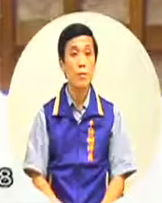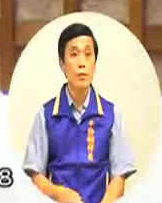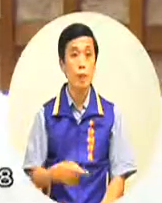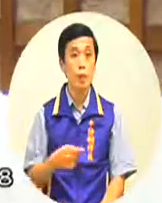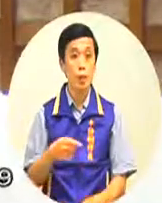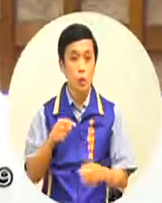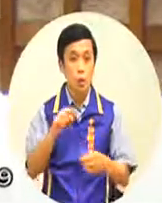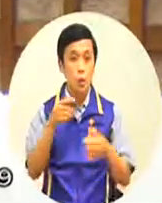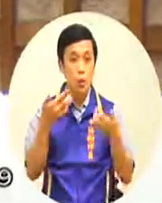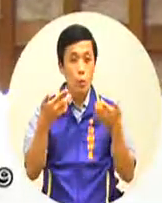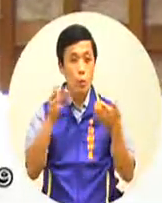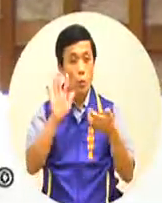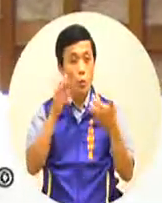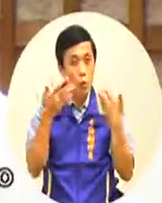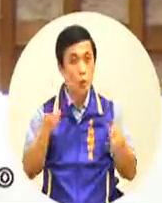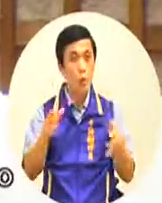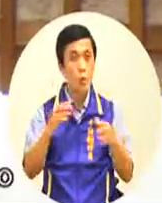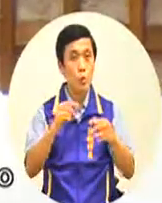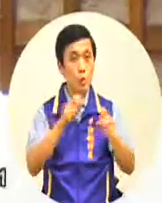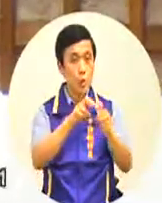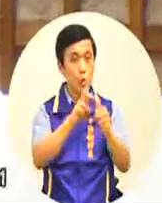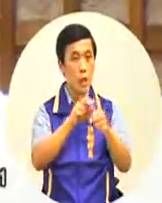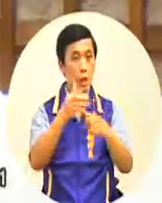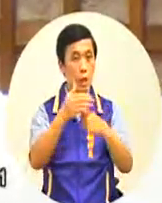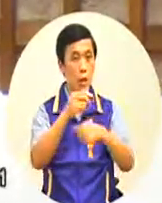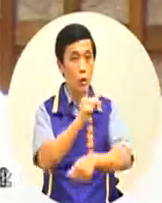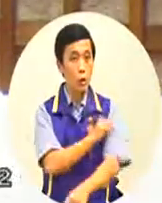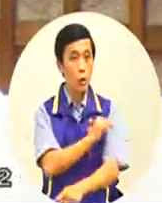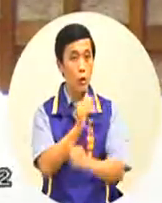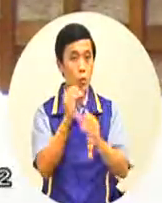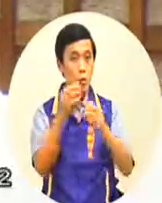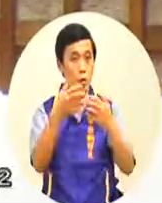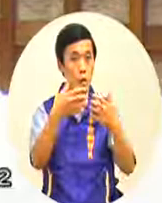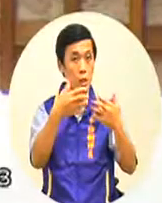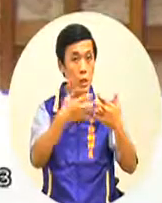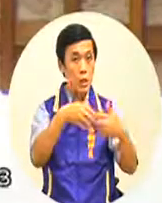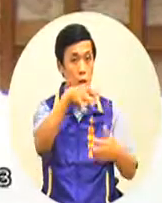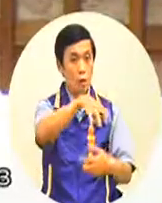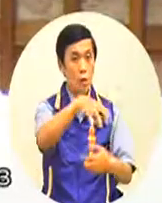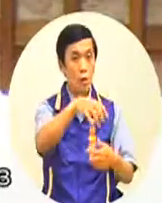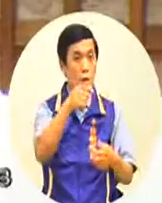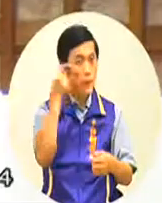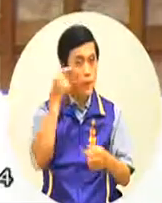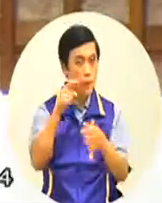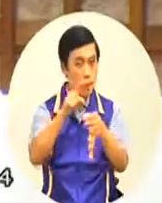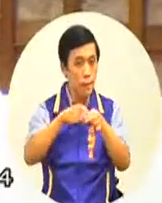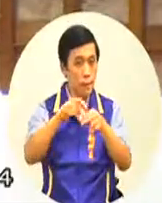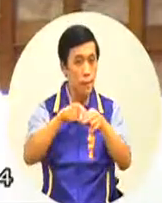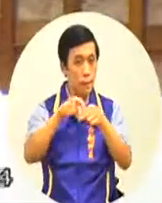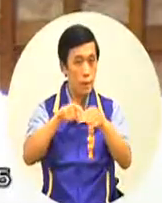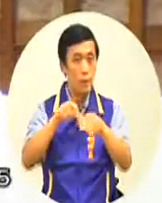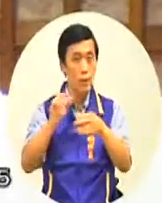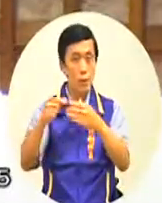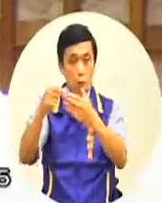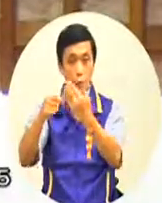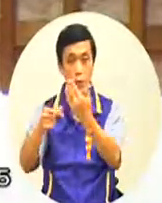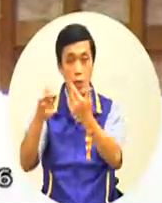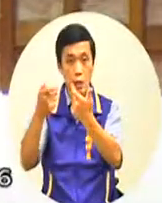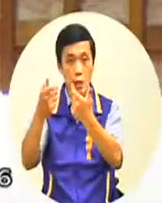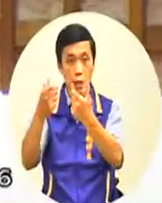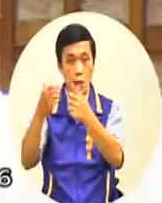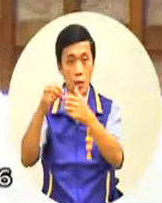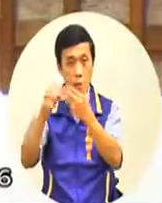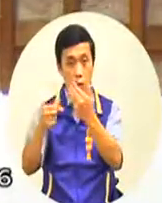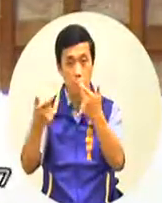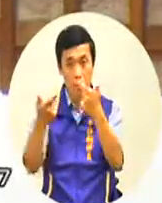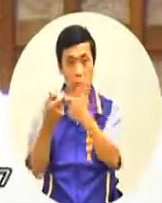真侪养护机构的业者，伊为着要加赚一寡钱吼，伊无遵守咱的规定呢，